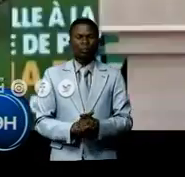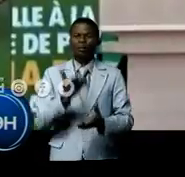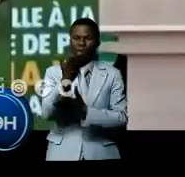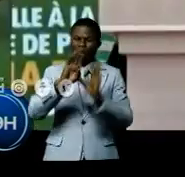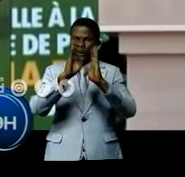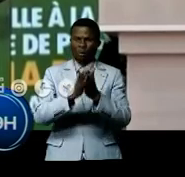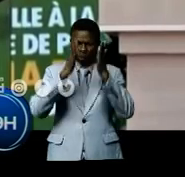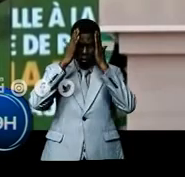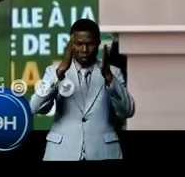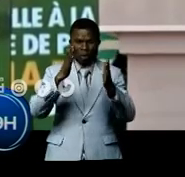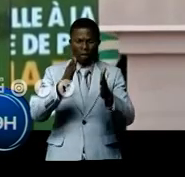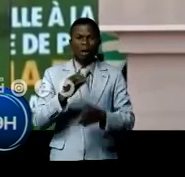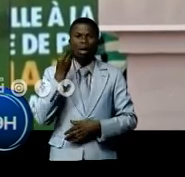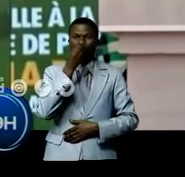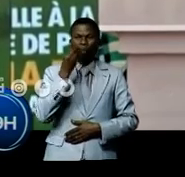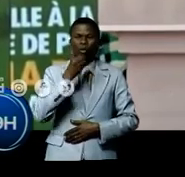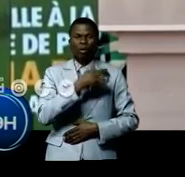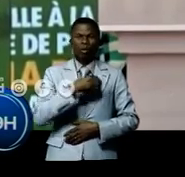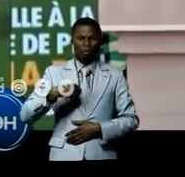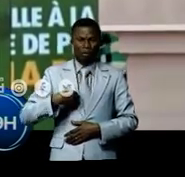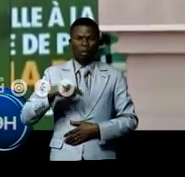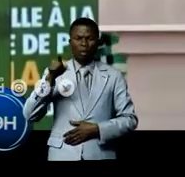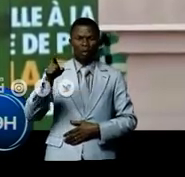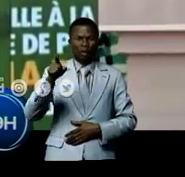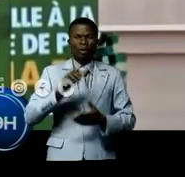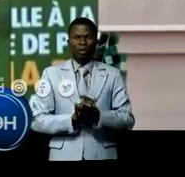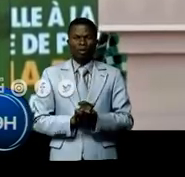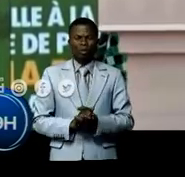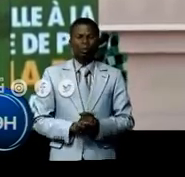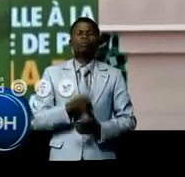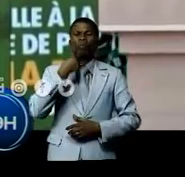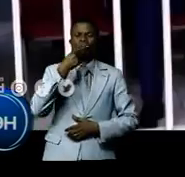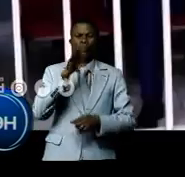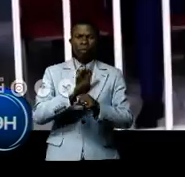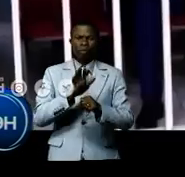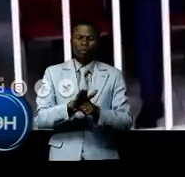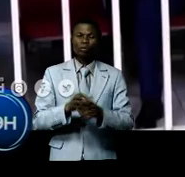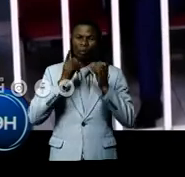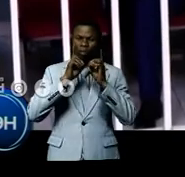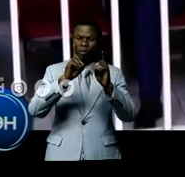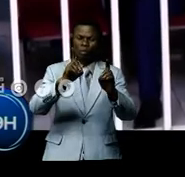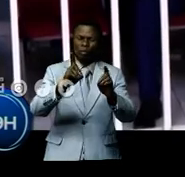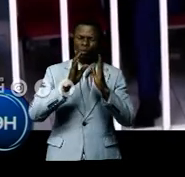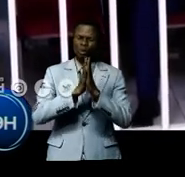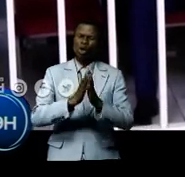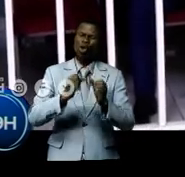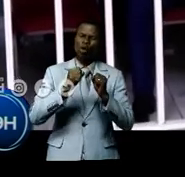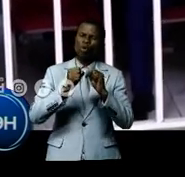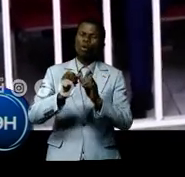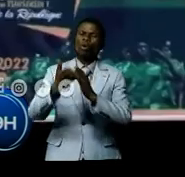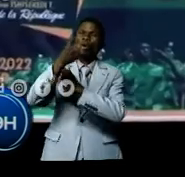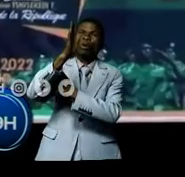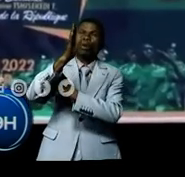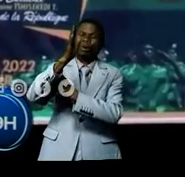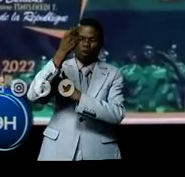tous était la prise de parole de Marie-Thérèse Masuka Saini sous un ton d'affliction. Elle a adressé une forte prière à Dieu en faveur